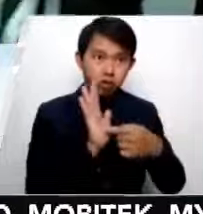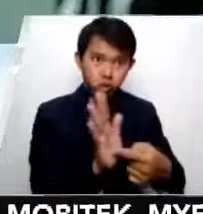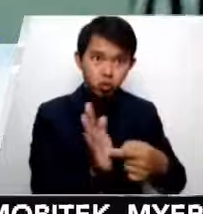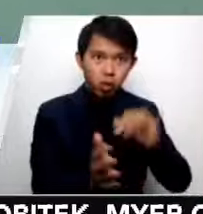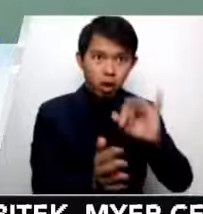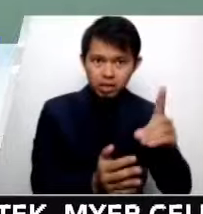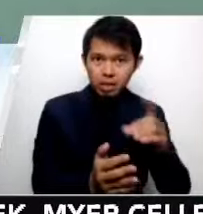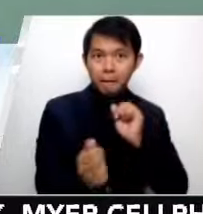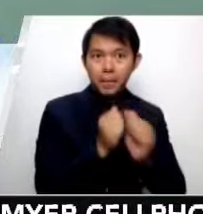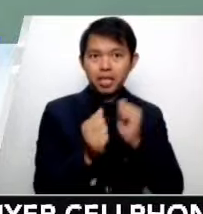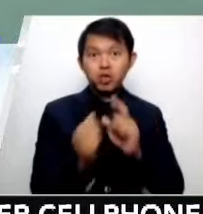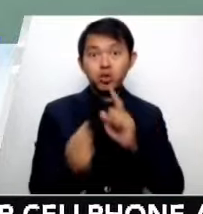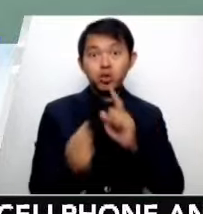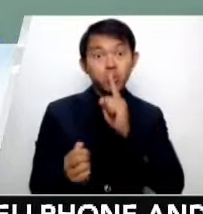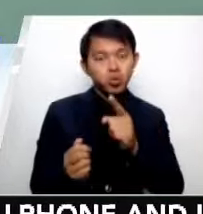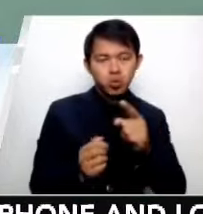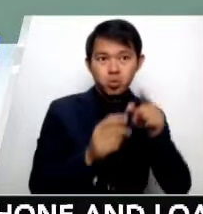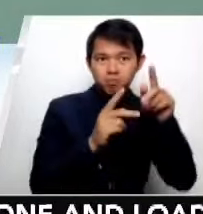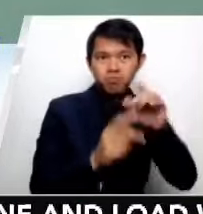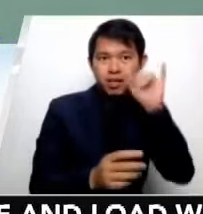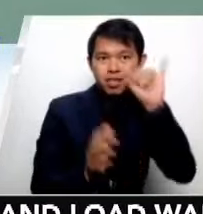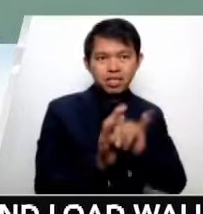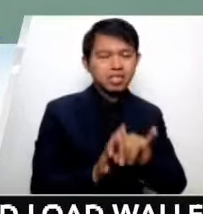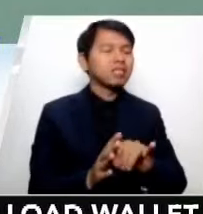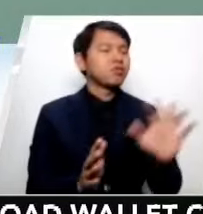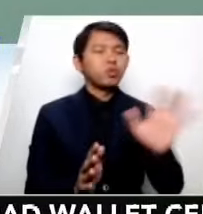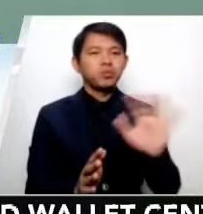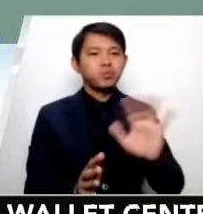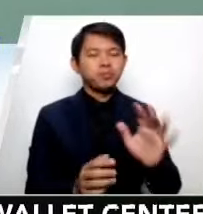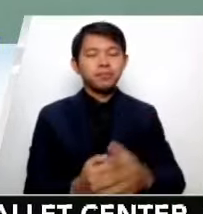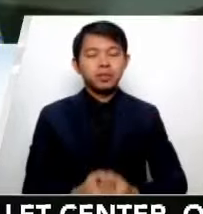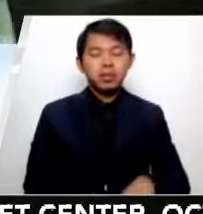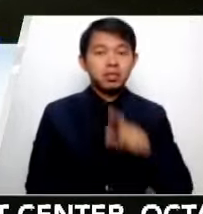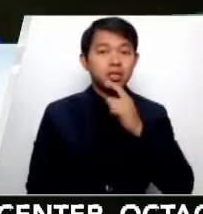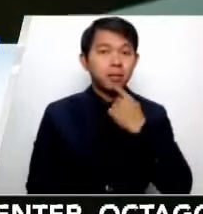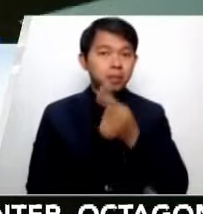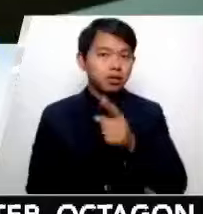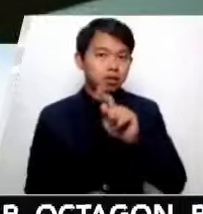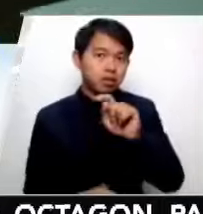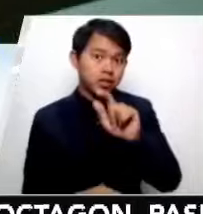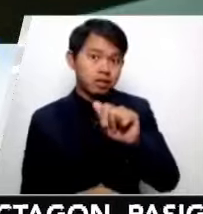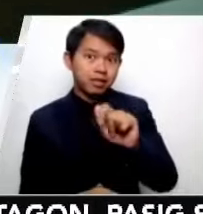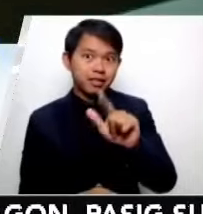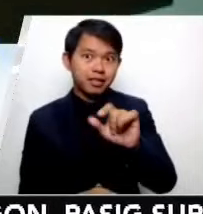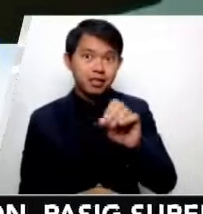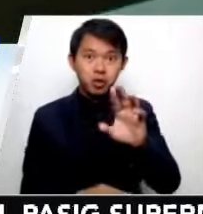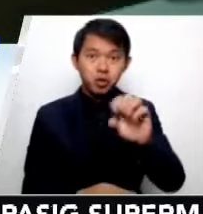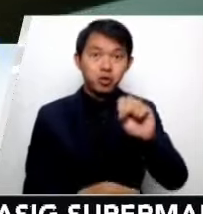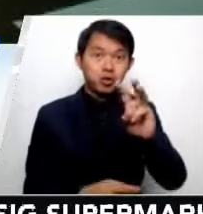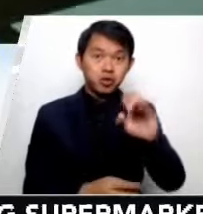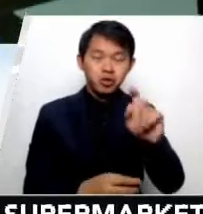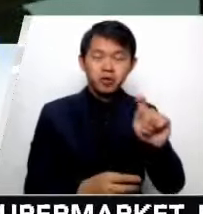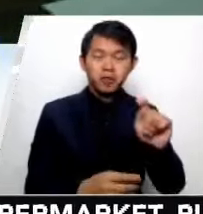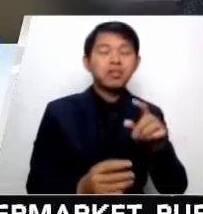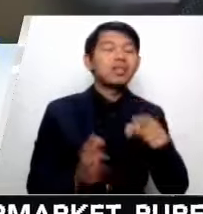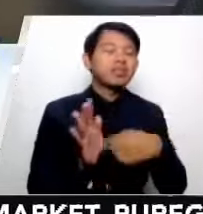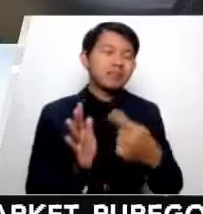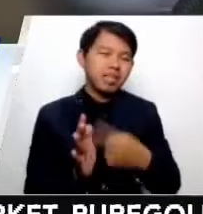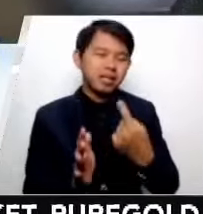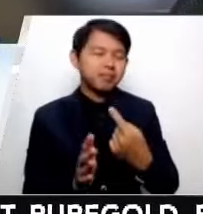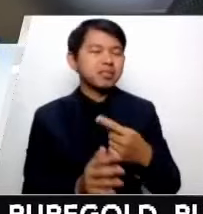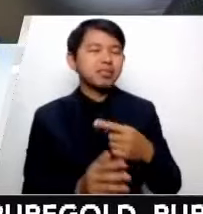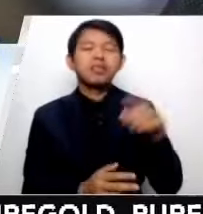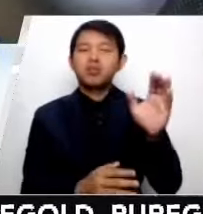yun. Kahit sinabi ni Taylor Swift sa isa niyang kanta na sometimes giving up is the strong thing, never say die pa rin daw si